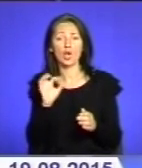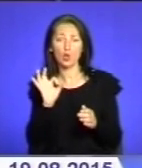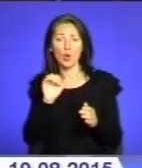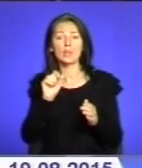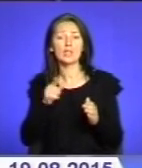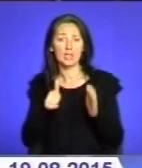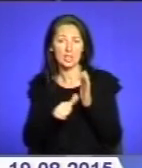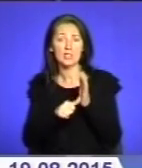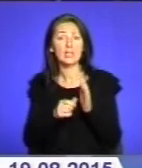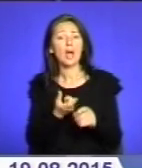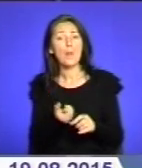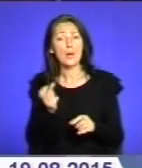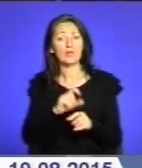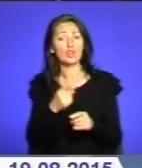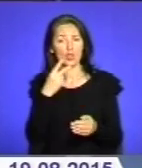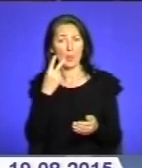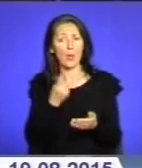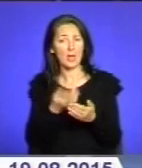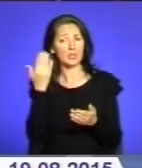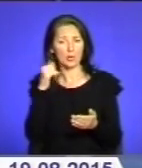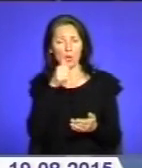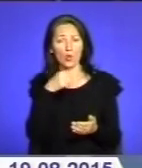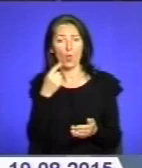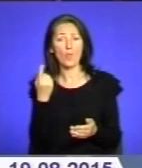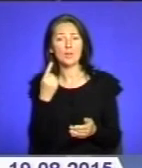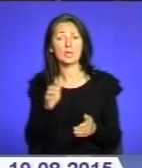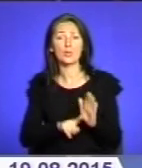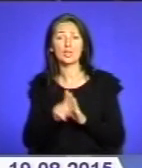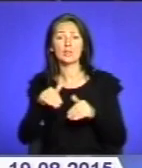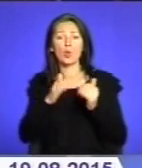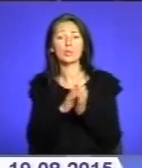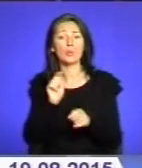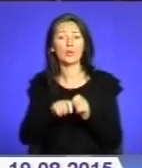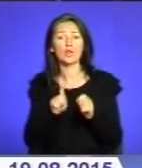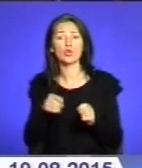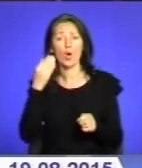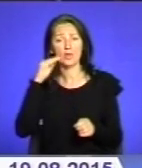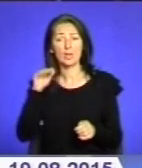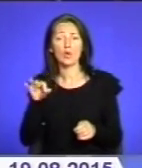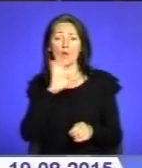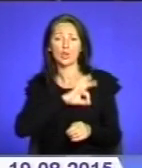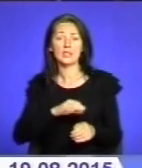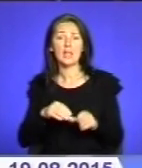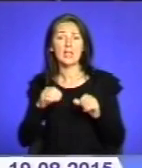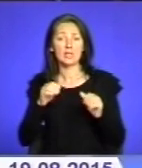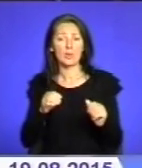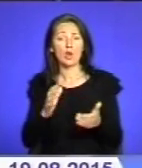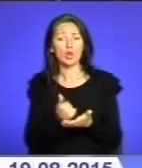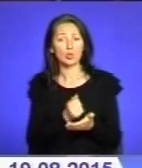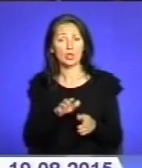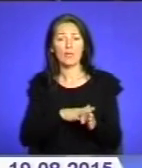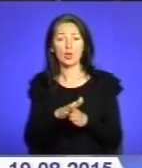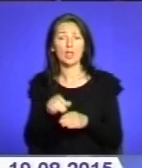минулорічний показник. А в області почалися комплексні перевірки щодо ефективного використання земельного ресурсу. На виконання